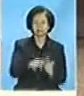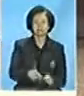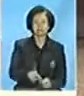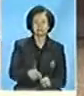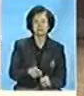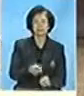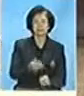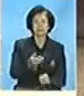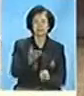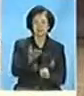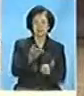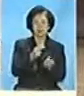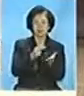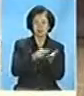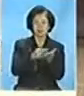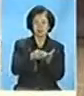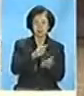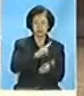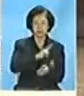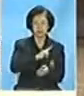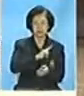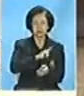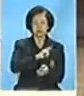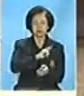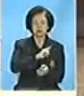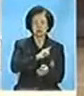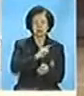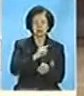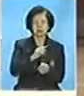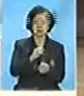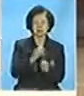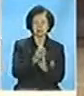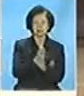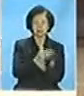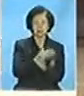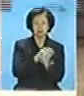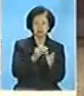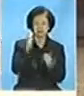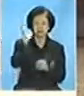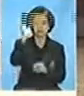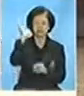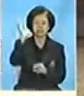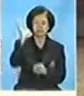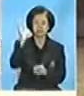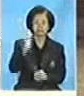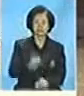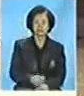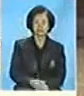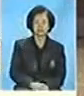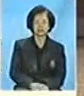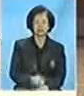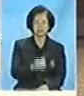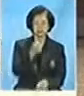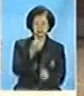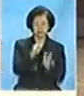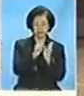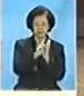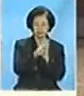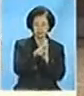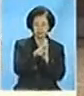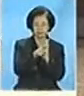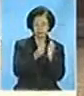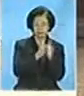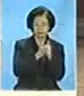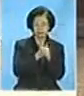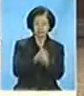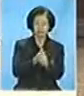ที่ประชุมแนะนำตัวในเบื้องต้นก่อนที่จะได้แสดงวิสัยทัศน์10นาทีตามที่